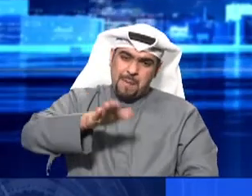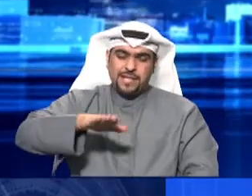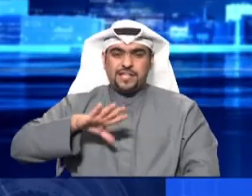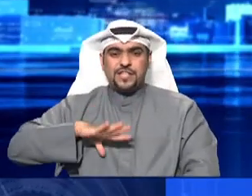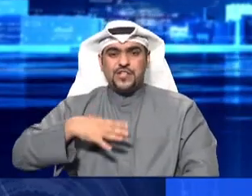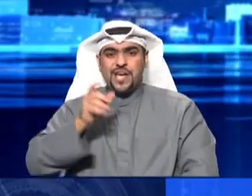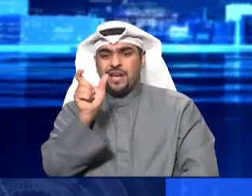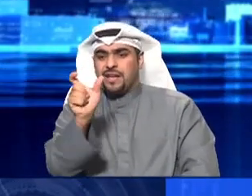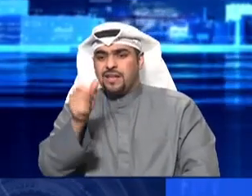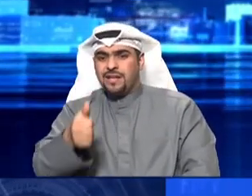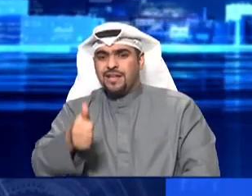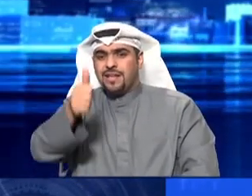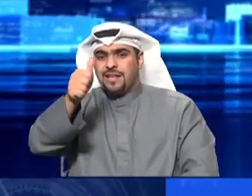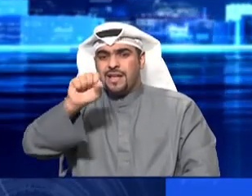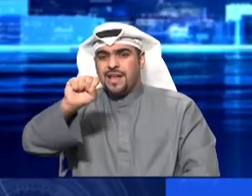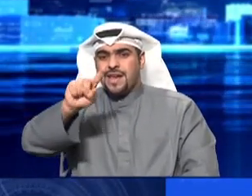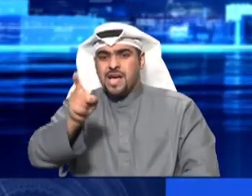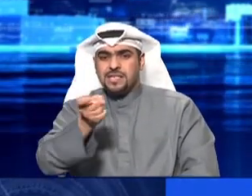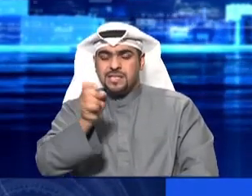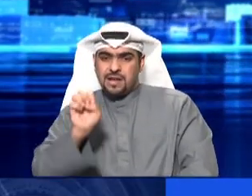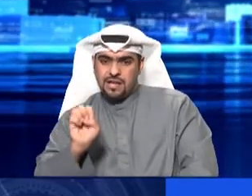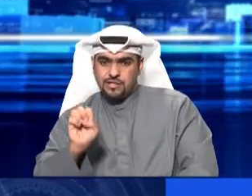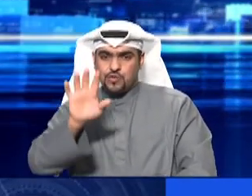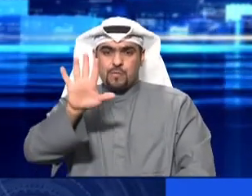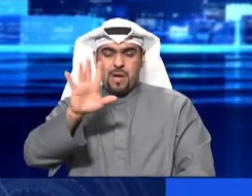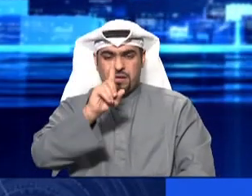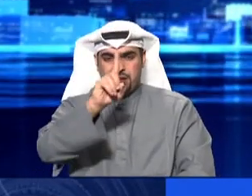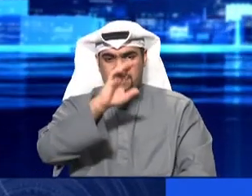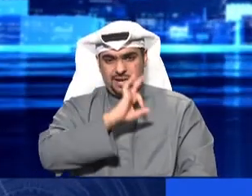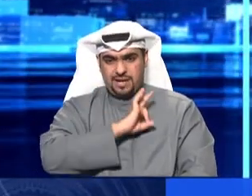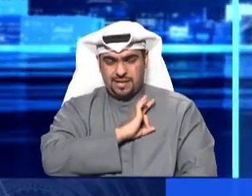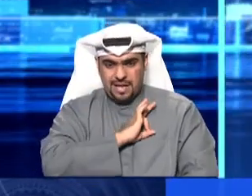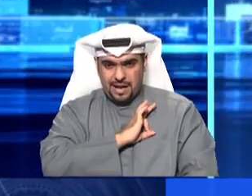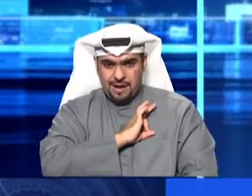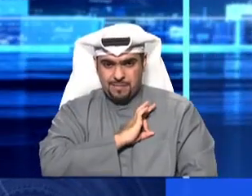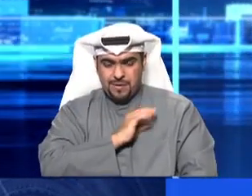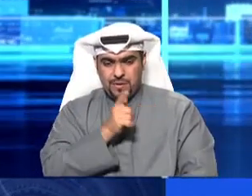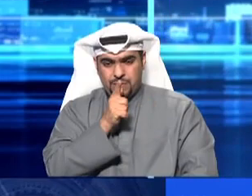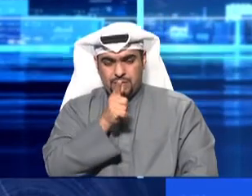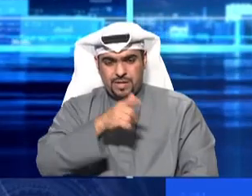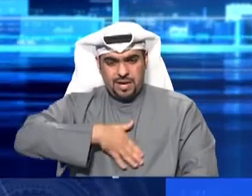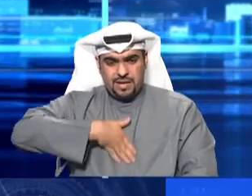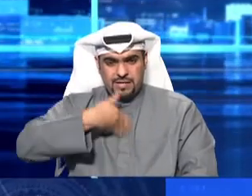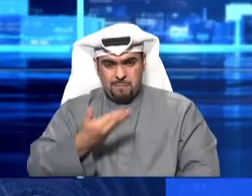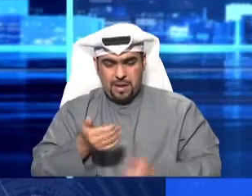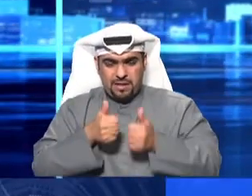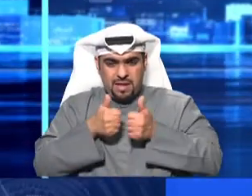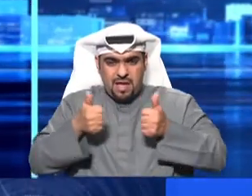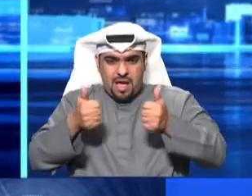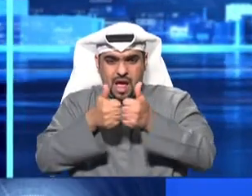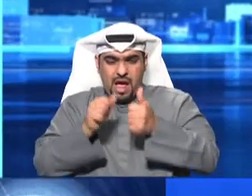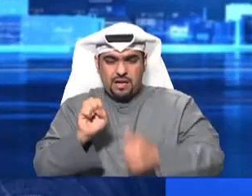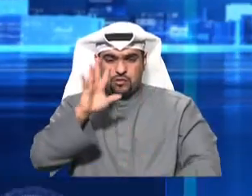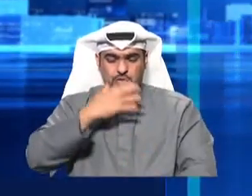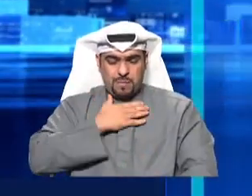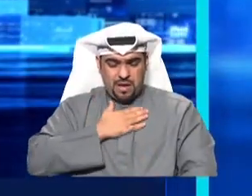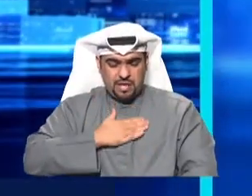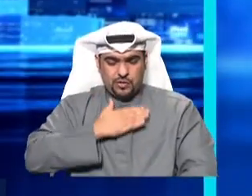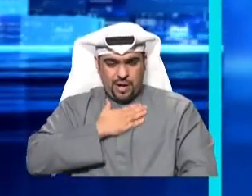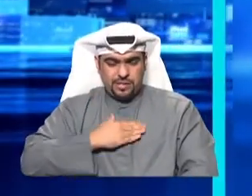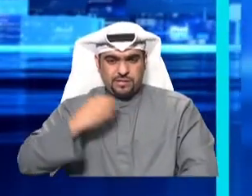الأحمد الجابر الصباح طيب الله ثراه، متمنيا لسموه حفظه الله ولأسرة الفقيد جميل الصبر وحسن